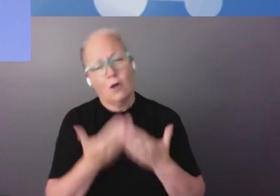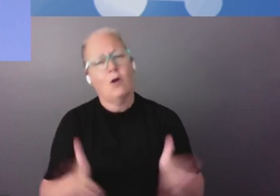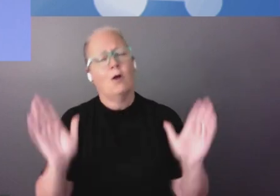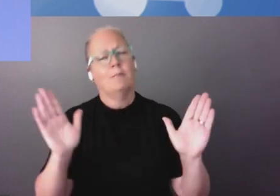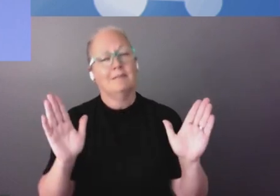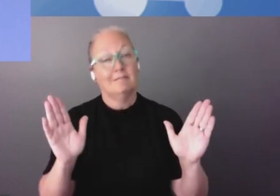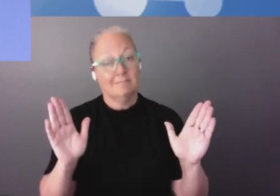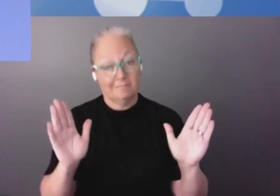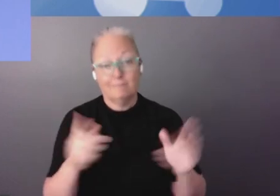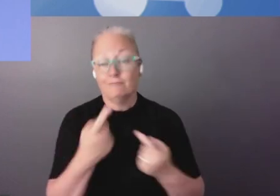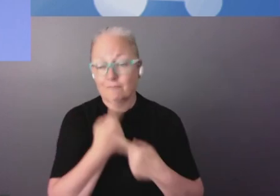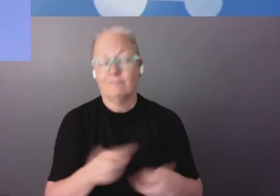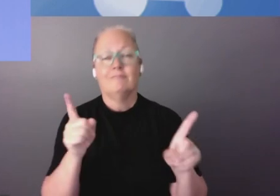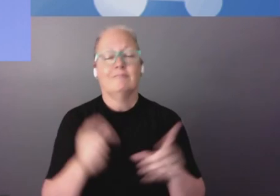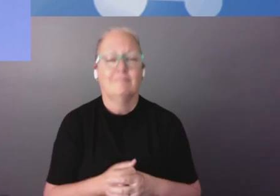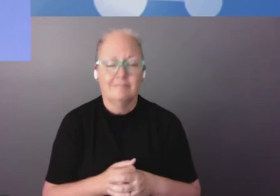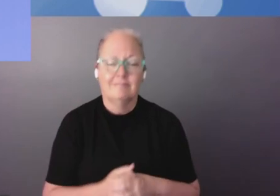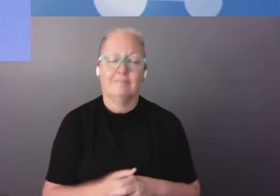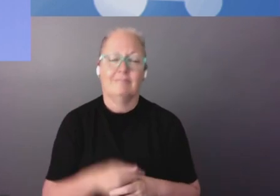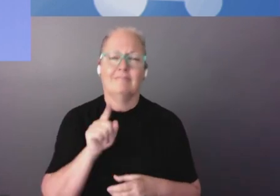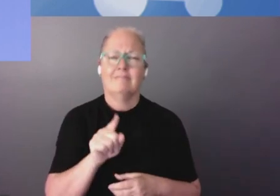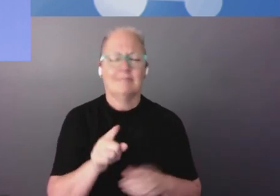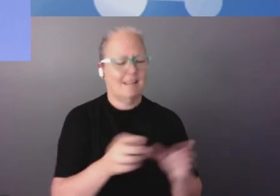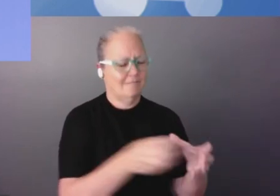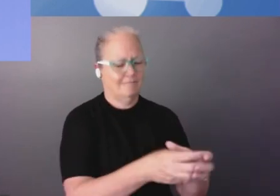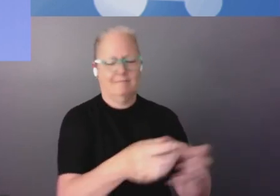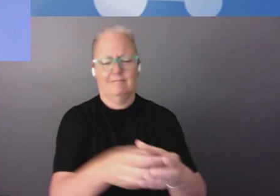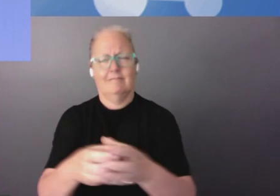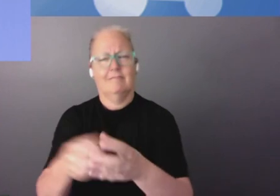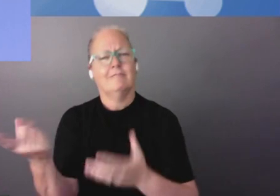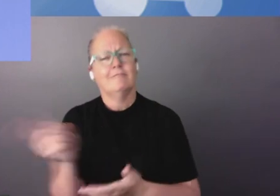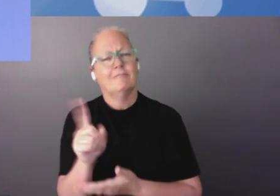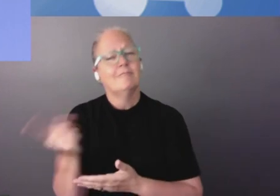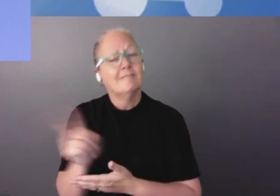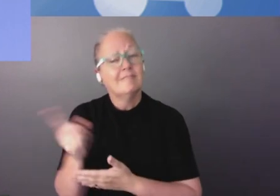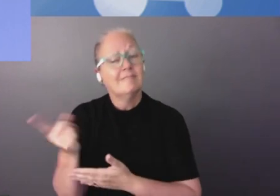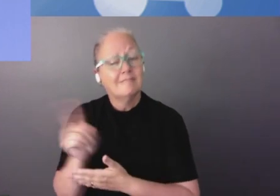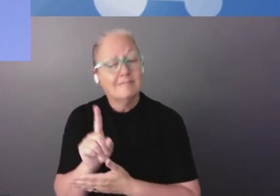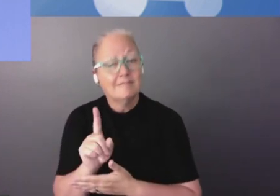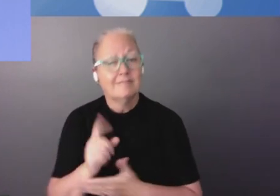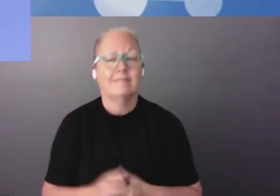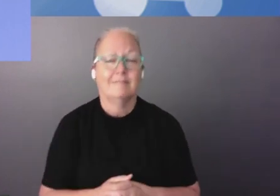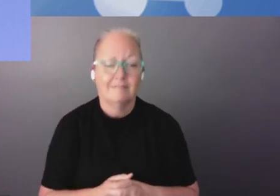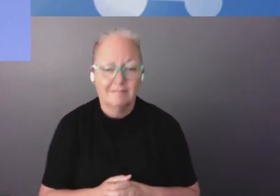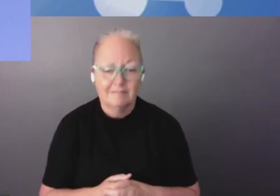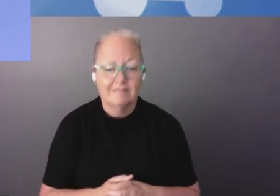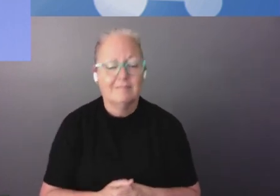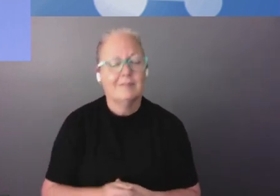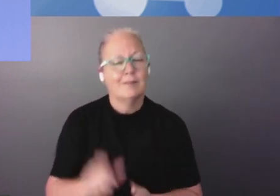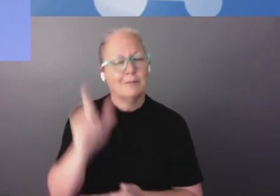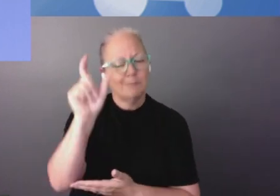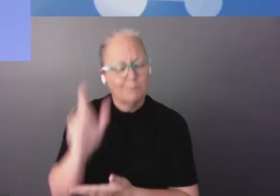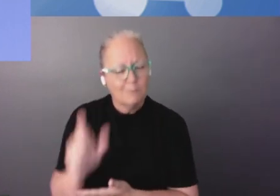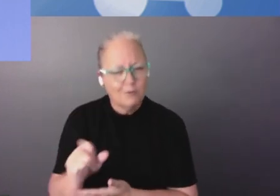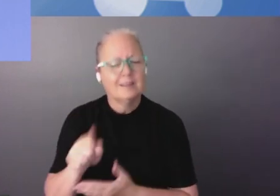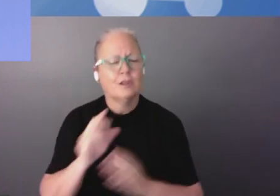teraz nadszedł czas na wystąpienia otwierające przedstawicieli różnych grup